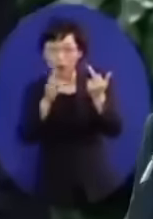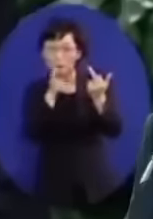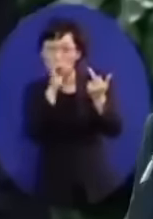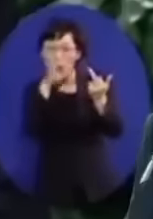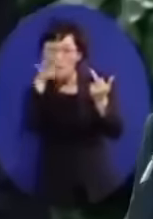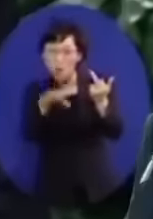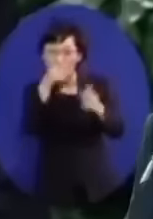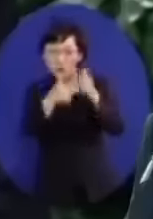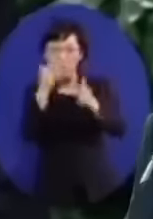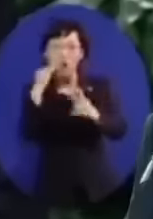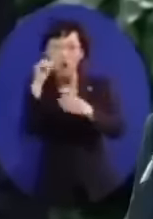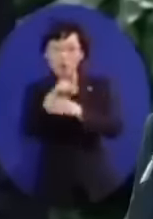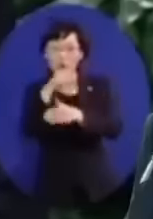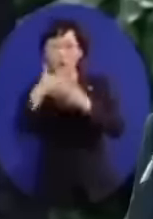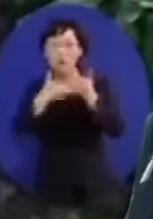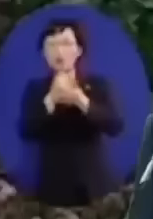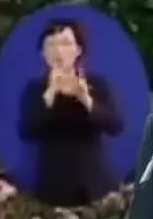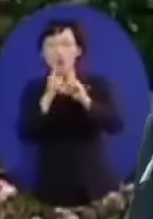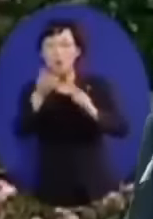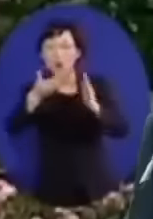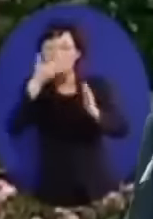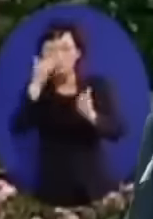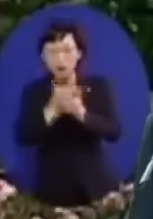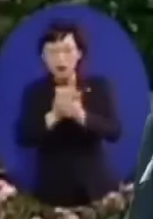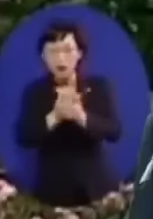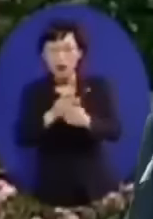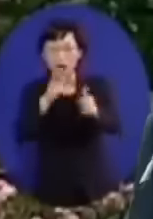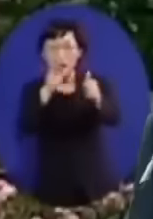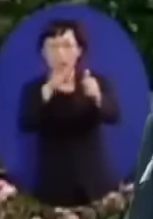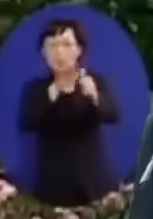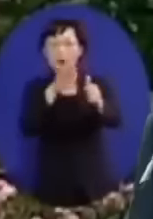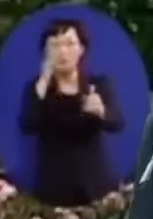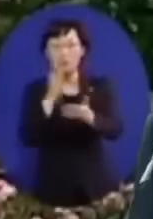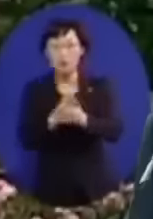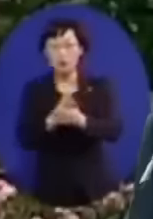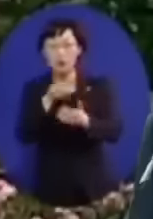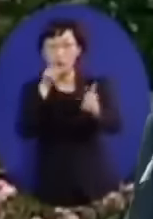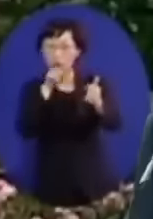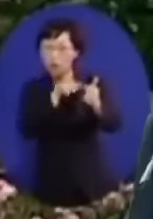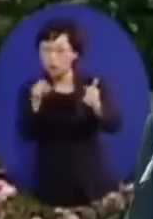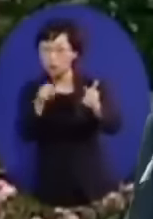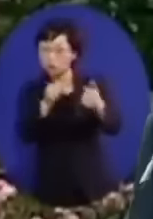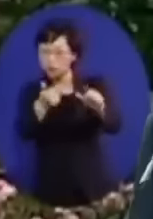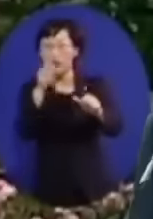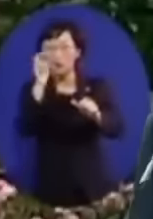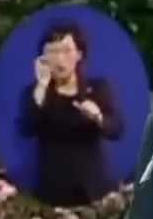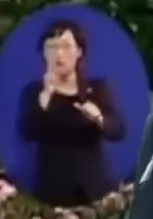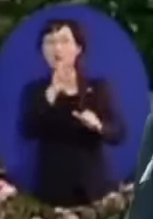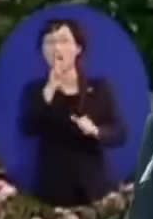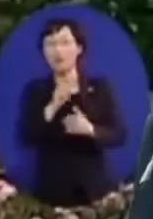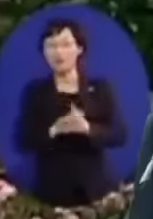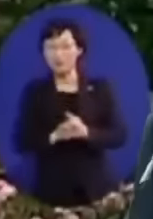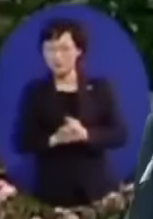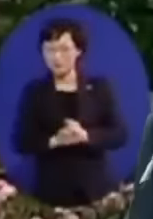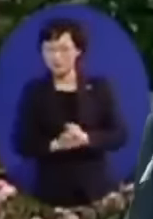열매는 하나님의 말씀에 너희는 먹지도 말고 만지지도 말라 너희가 죽을까 하노라 하셨느니라.